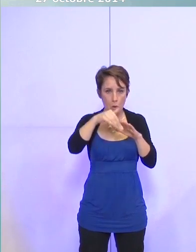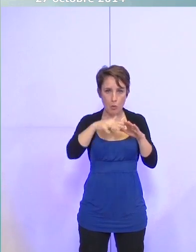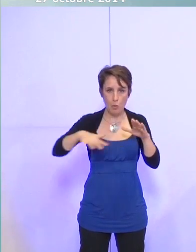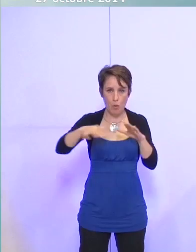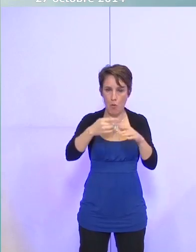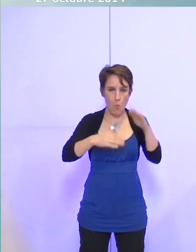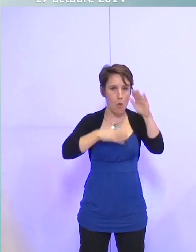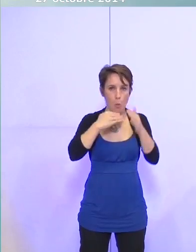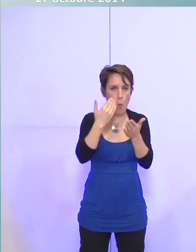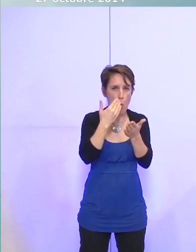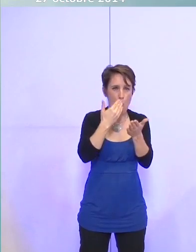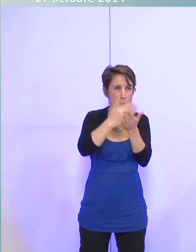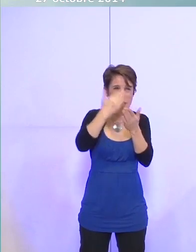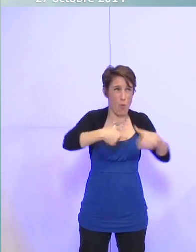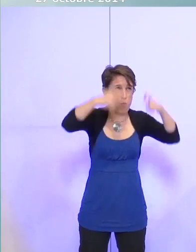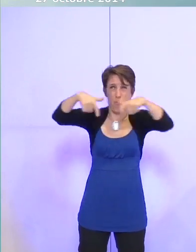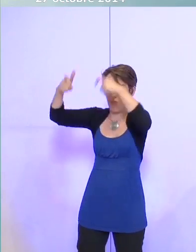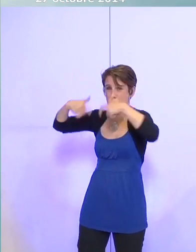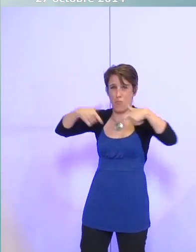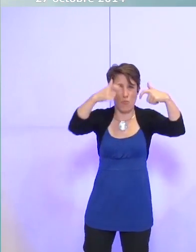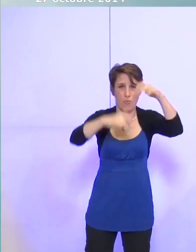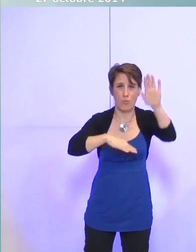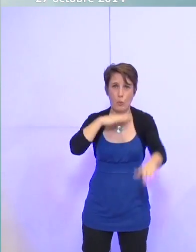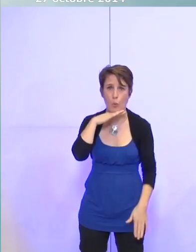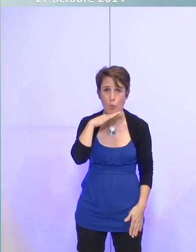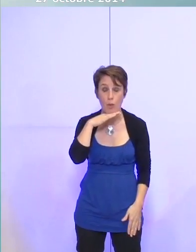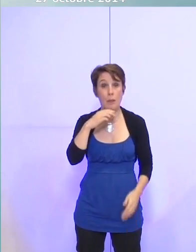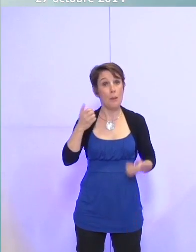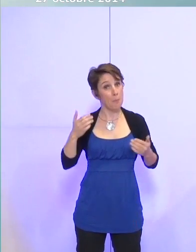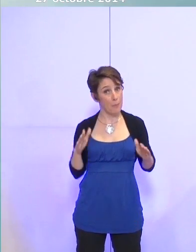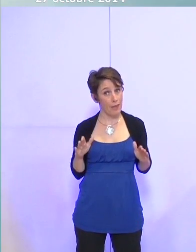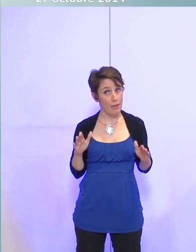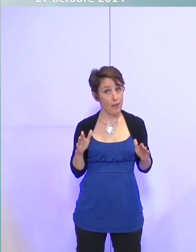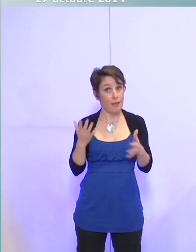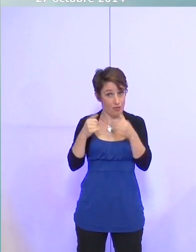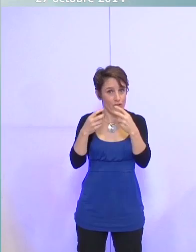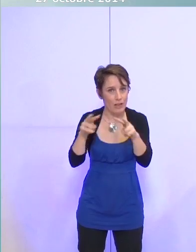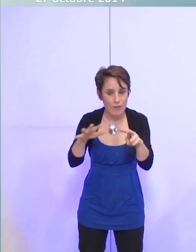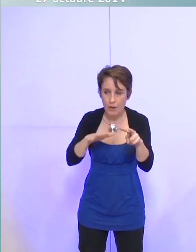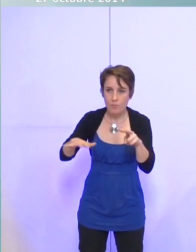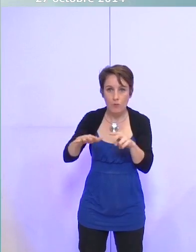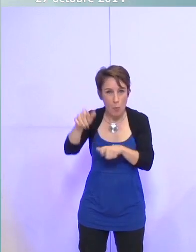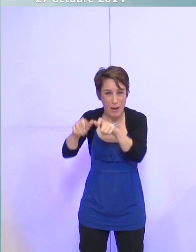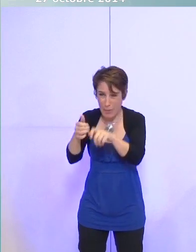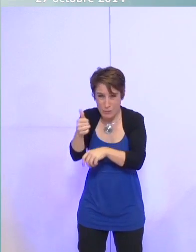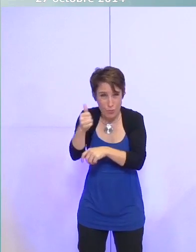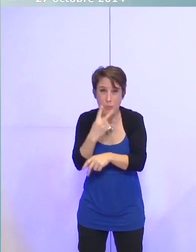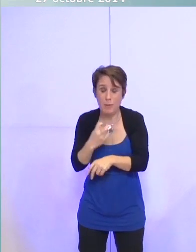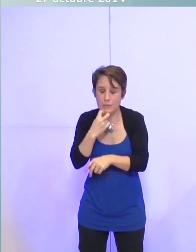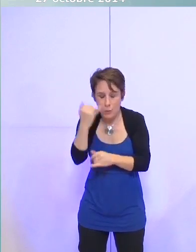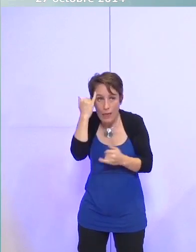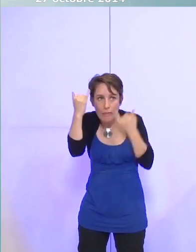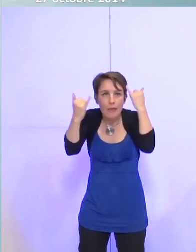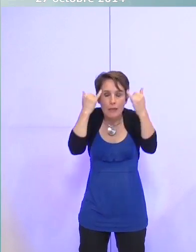minérale. Une ville dans laquelle naissent pourtant nombre d'initiatives pour faire vivre, pour